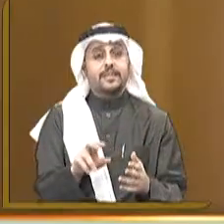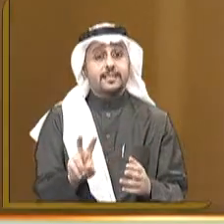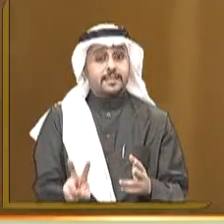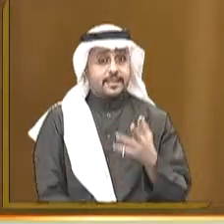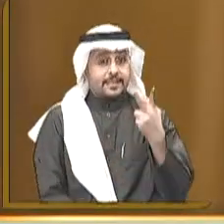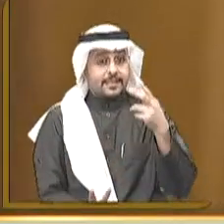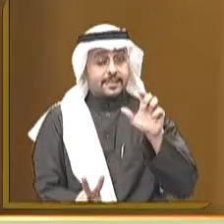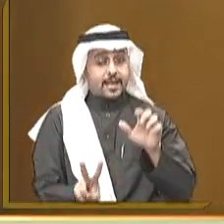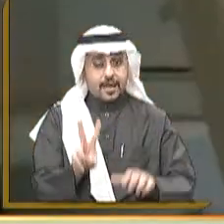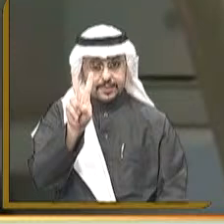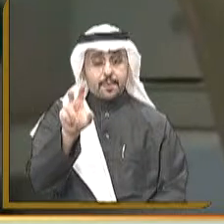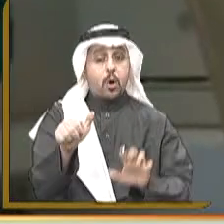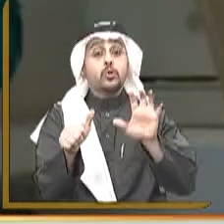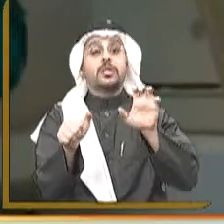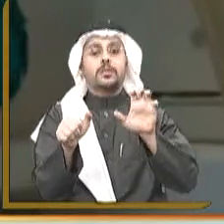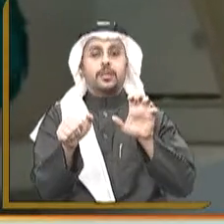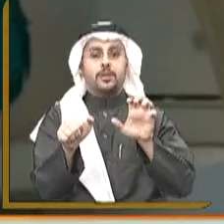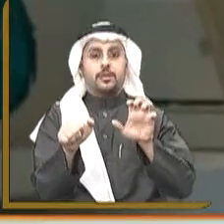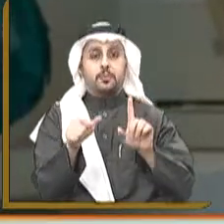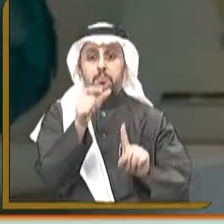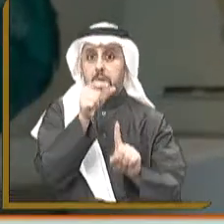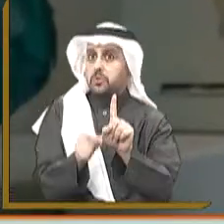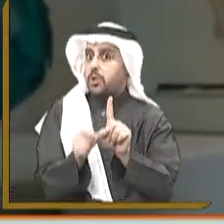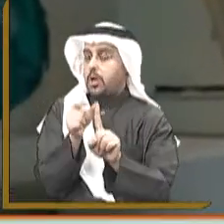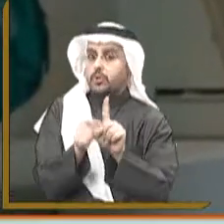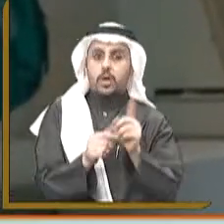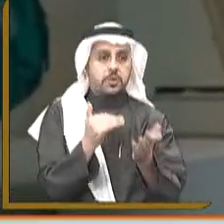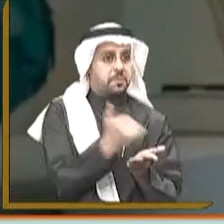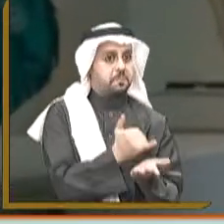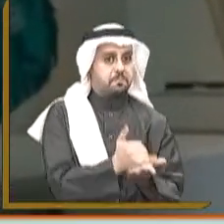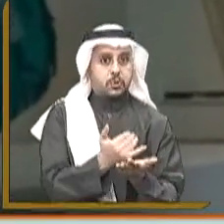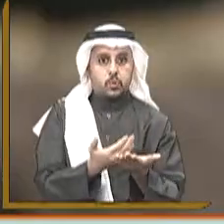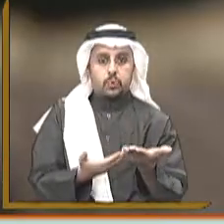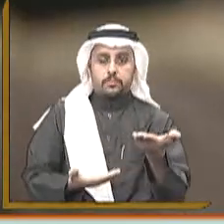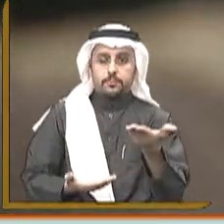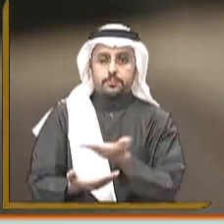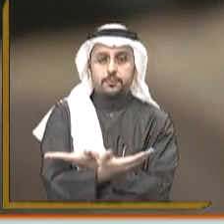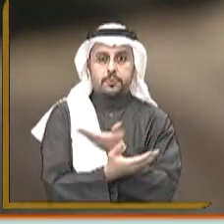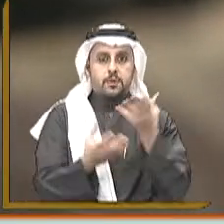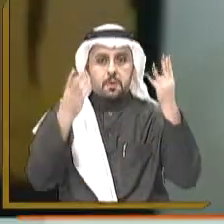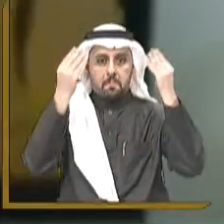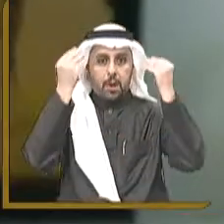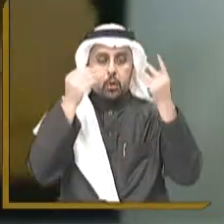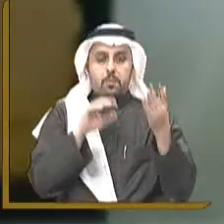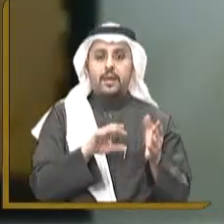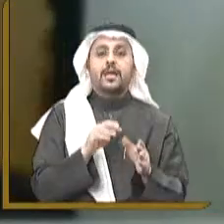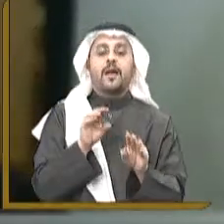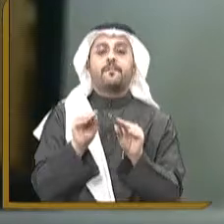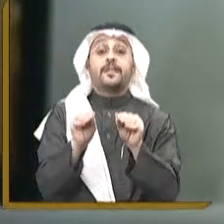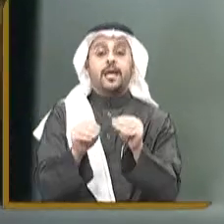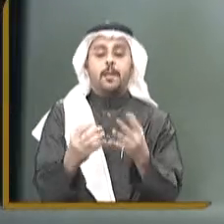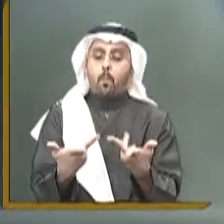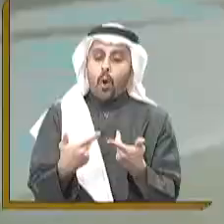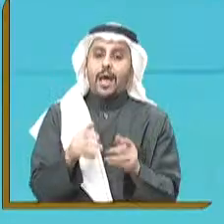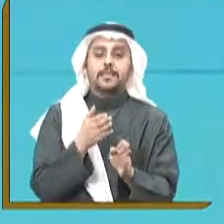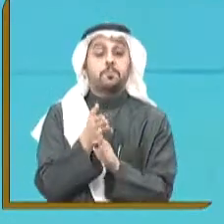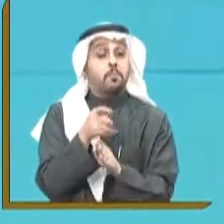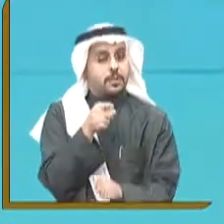من المتحدثين المحليين والدوليين بهدف تبادل الخبرات والتجارب في مجال التعليم المحاسبي.